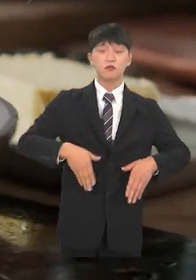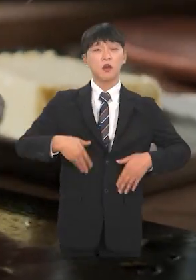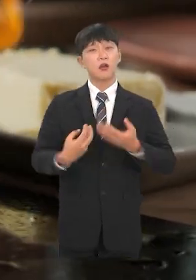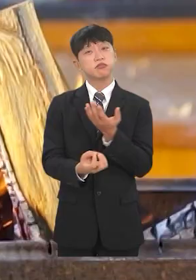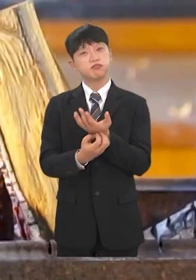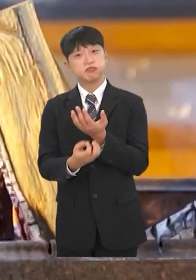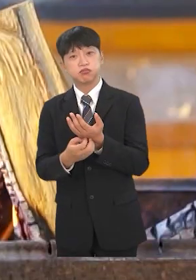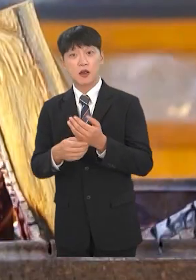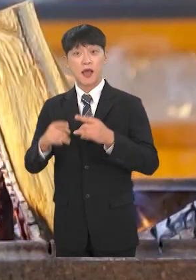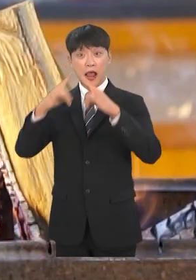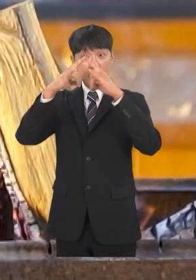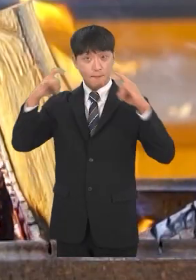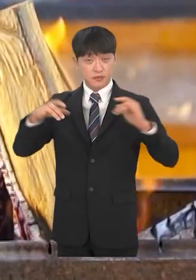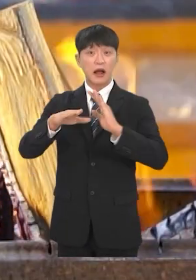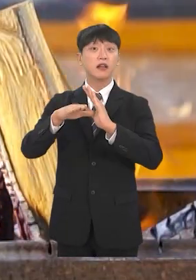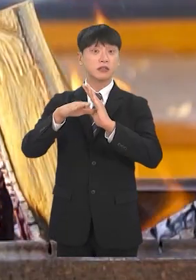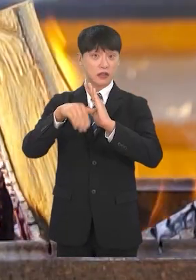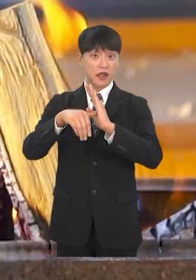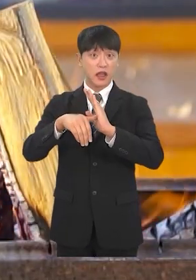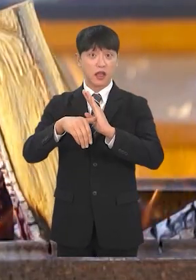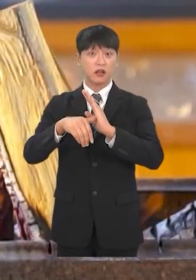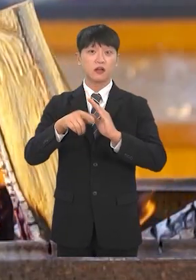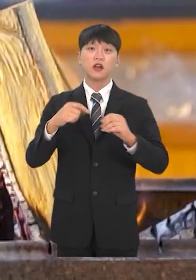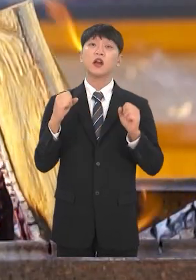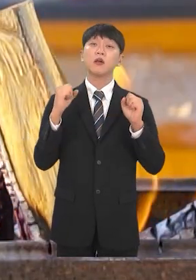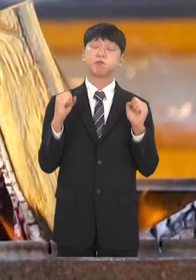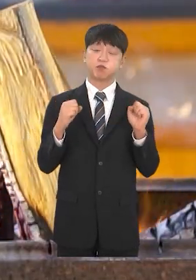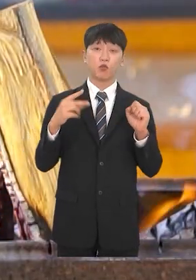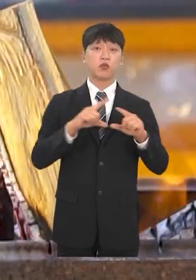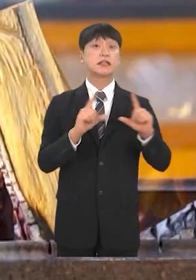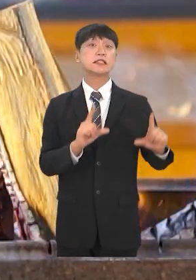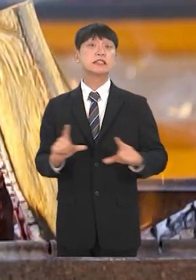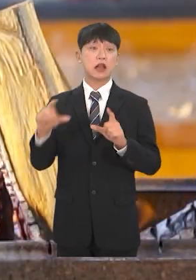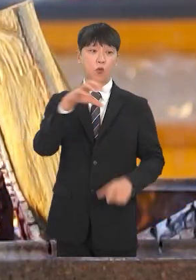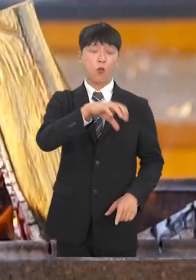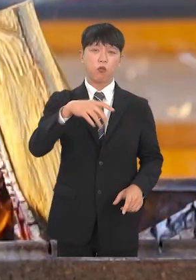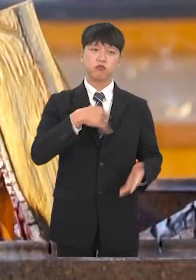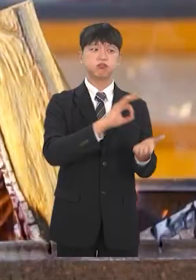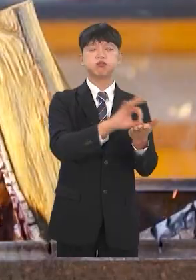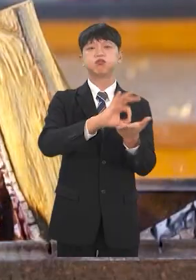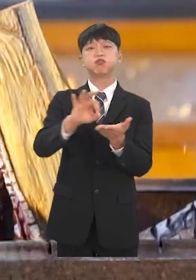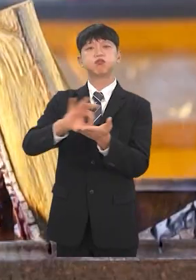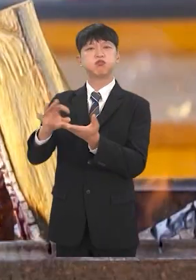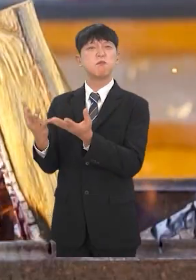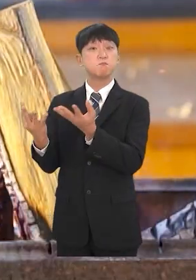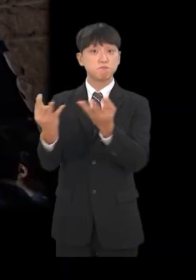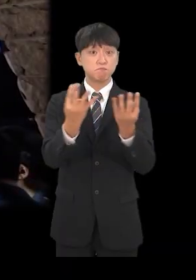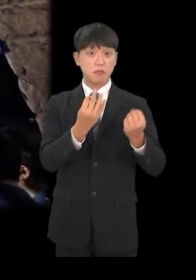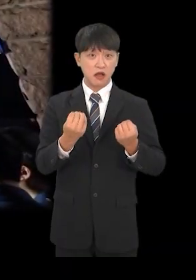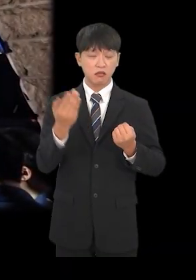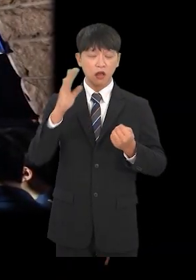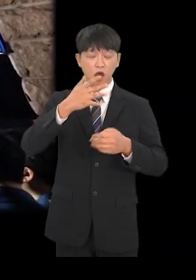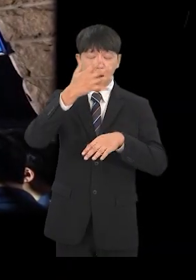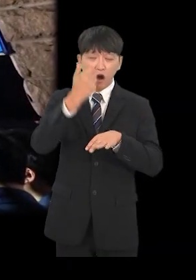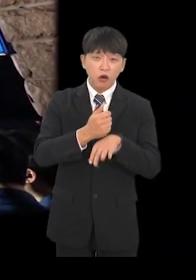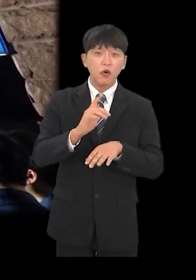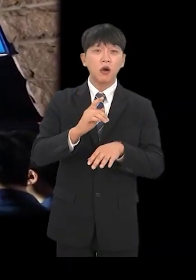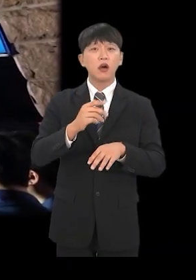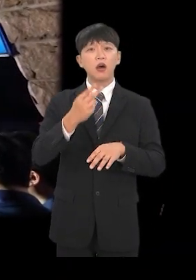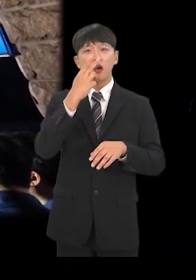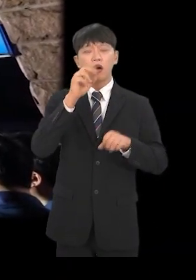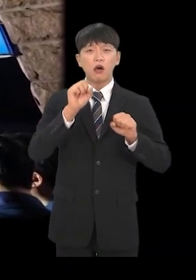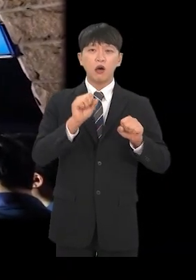난방을 할 때, 캠핑을 갔을 때 등등 우리의 주거 및 일상 공간에서 다양하게 활용되고 있는데요. 안타까운 많은